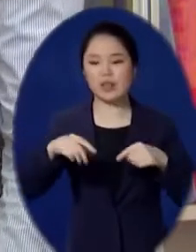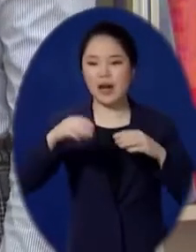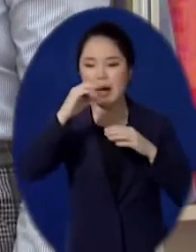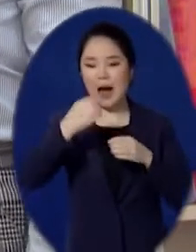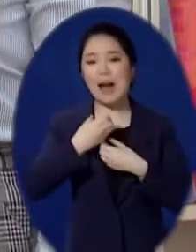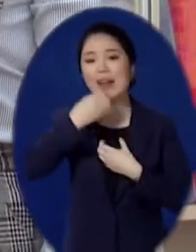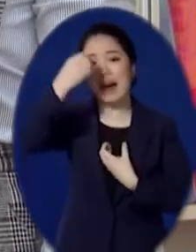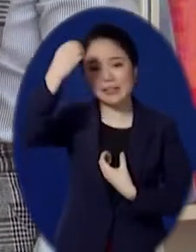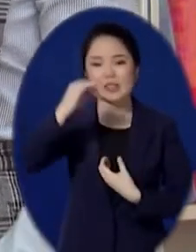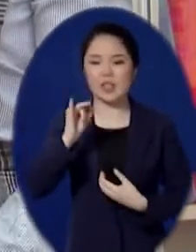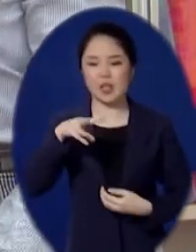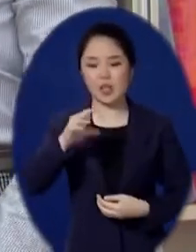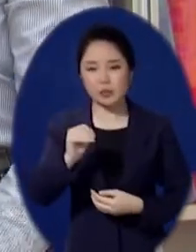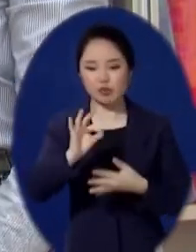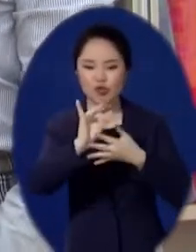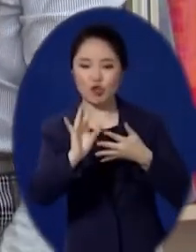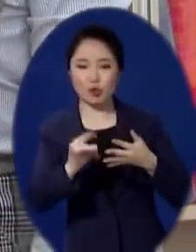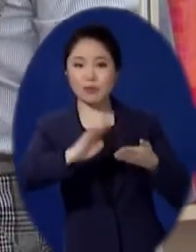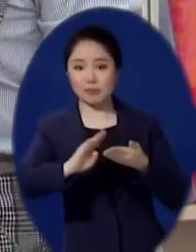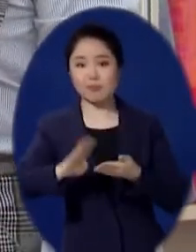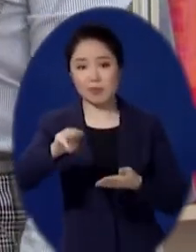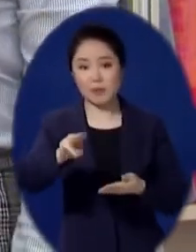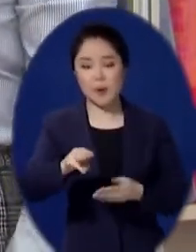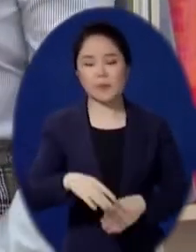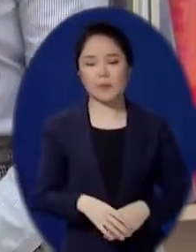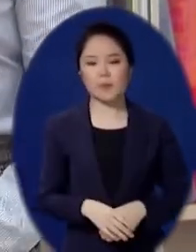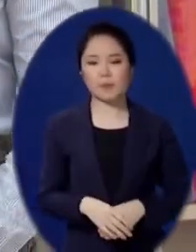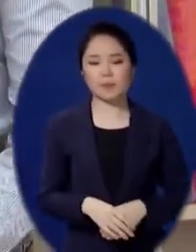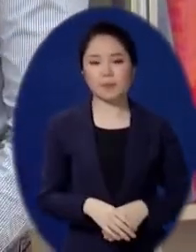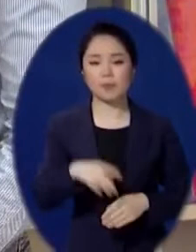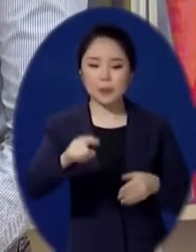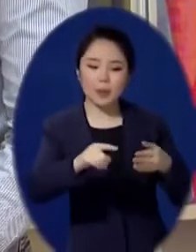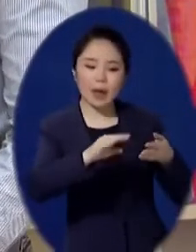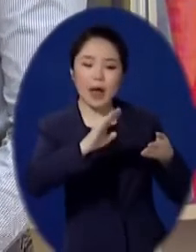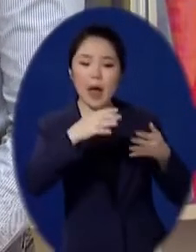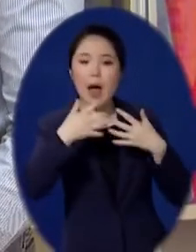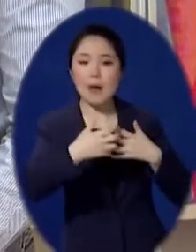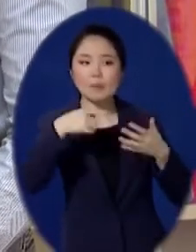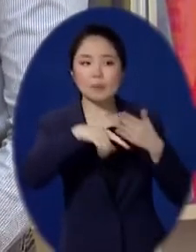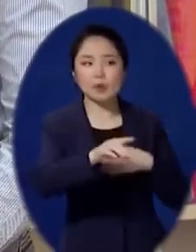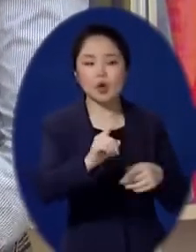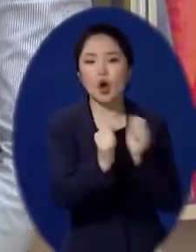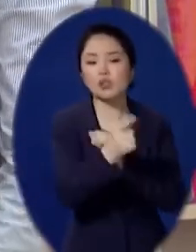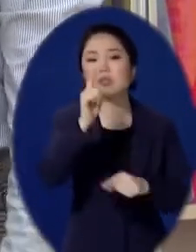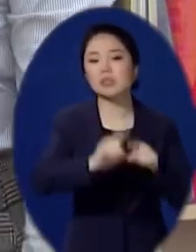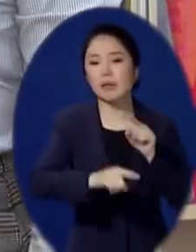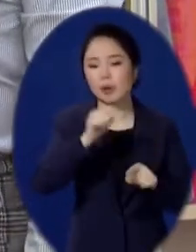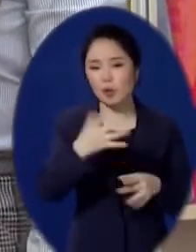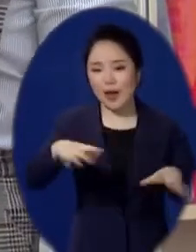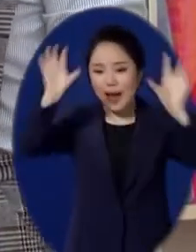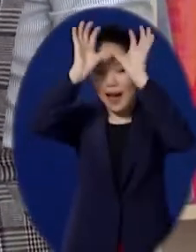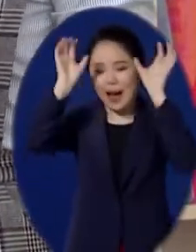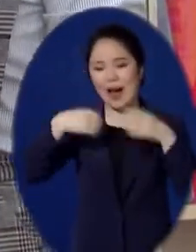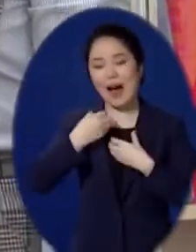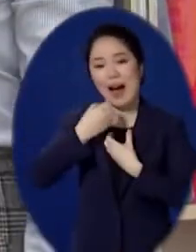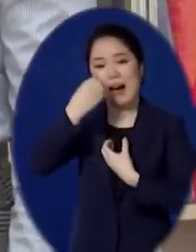анааш, эмж гэсэн амтд байсан шүү дээ. За, эдгээр амттай явах онцлог шинжээс хэдүүлээ эргэнэг санал.